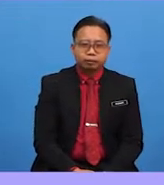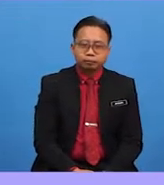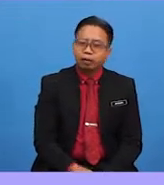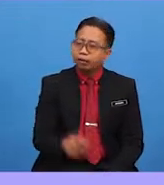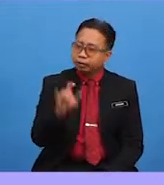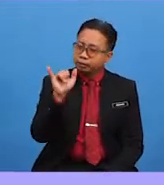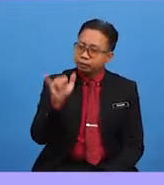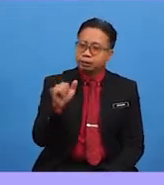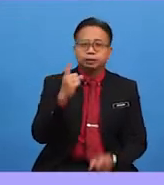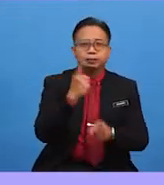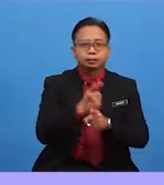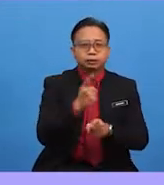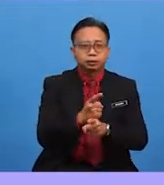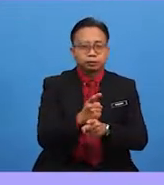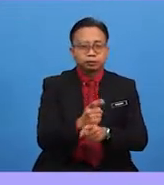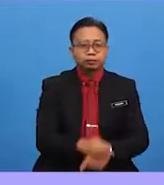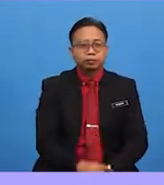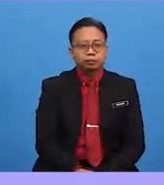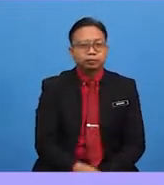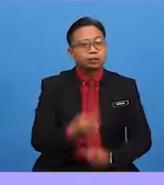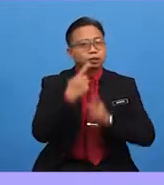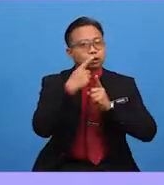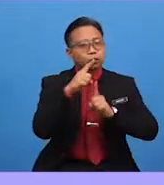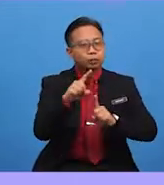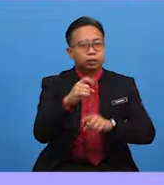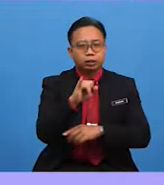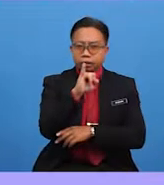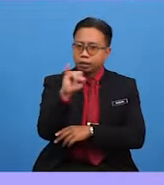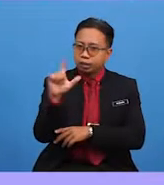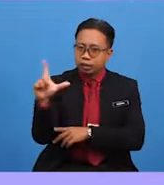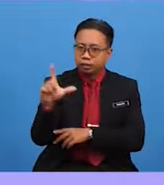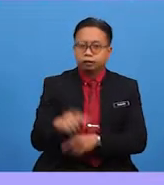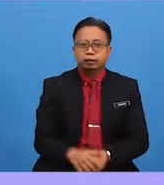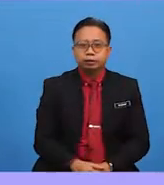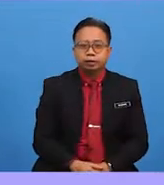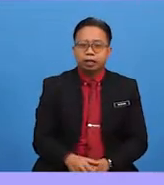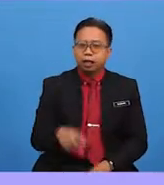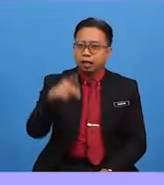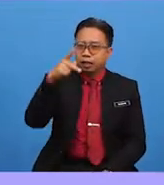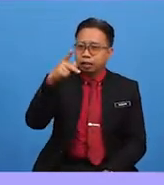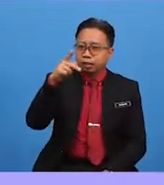Ya, betul tu. Jawapannya ialah